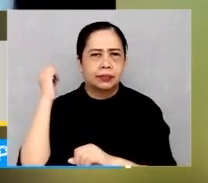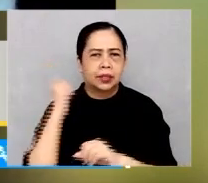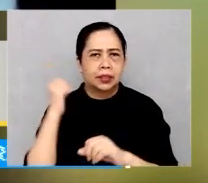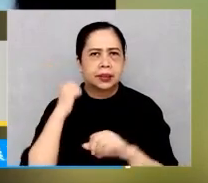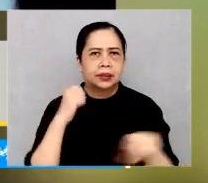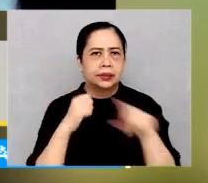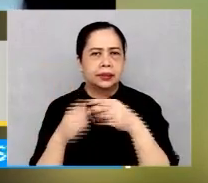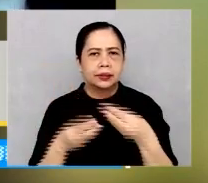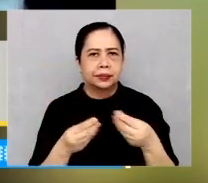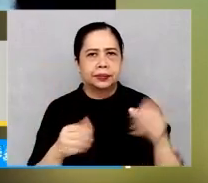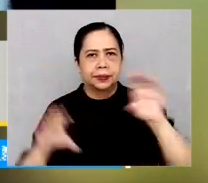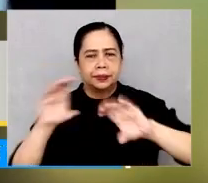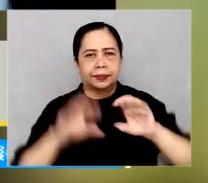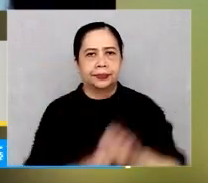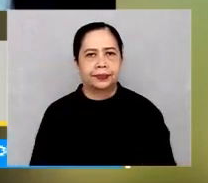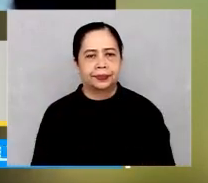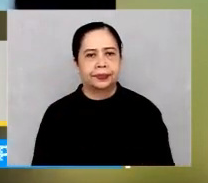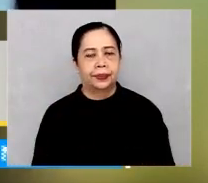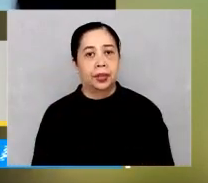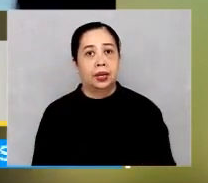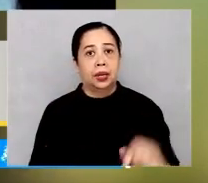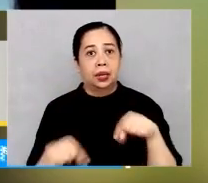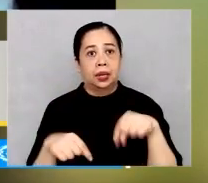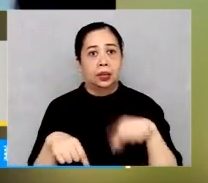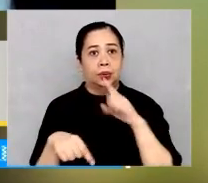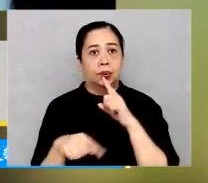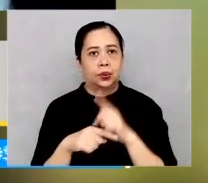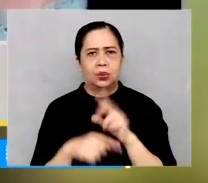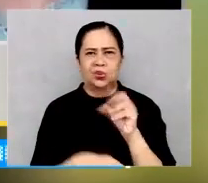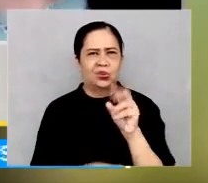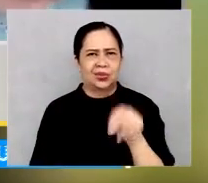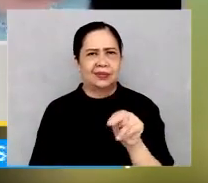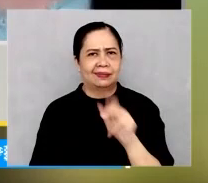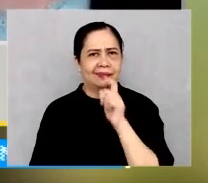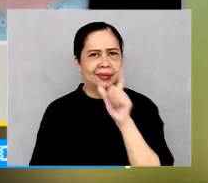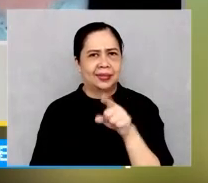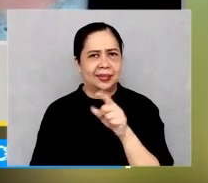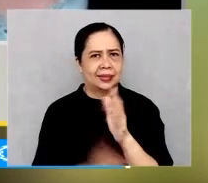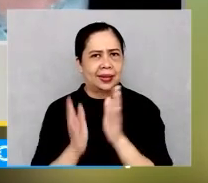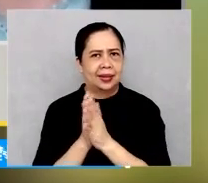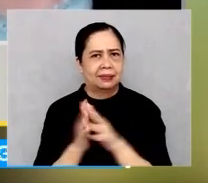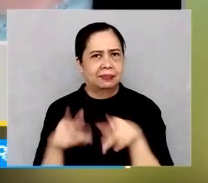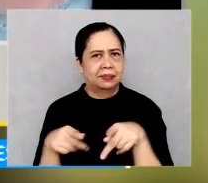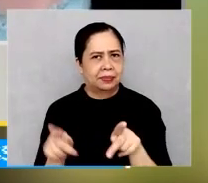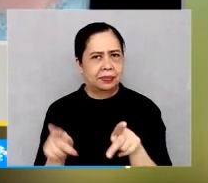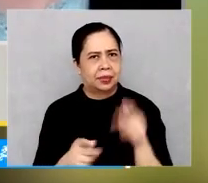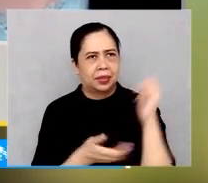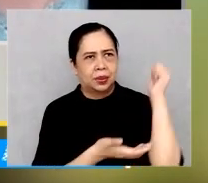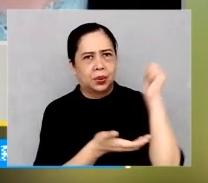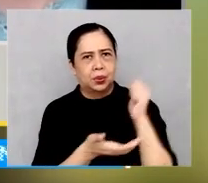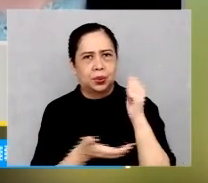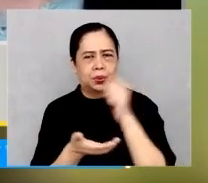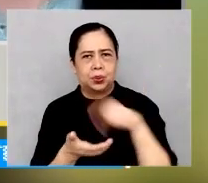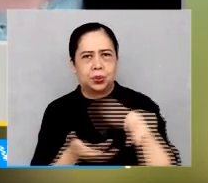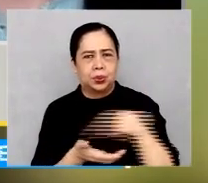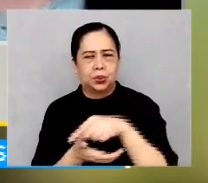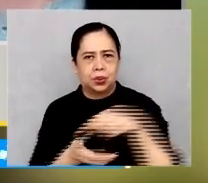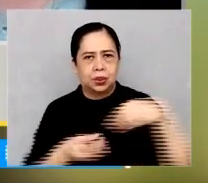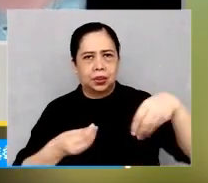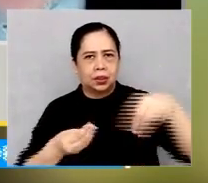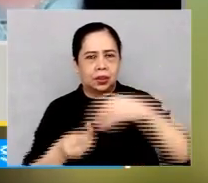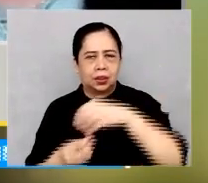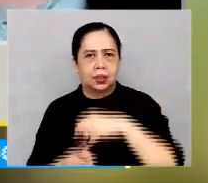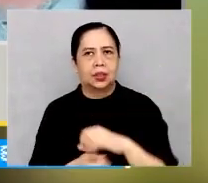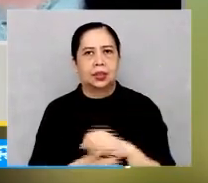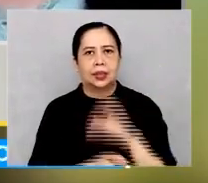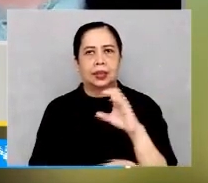dyan? Actually, ma'am, dito sa amin, no need, hindi na naman po kami humihingi ng permit pag nag-spray yung mga farmers natin as long